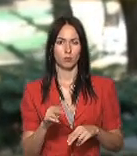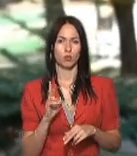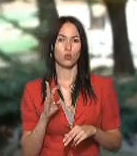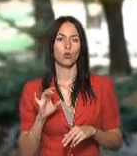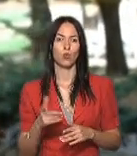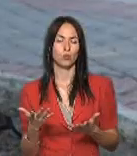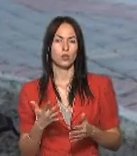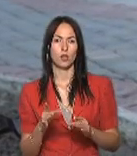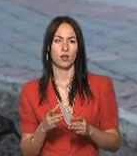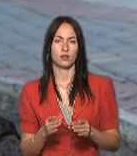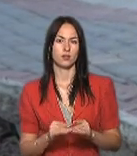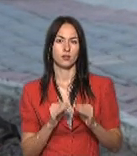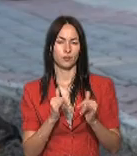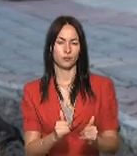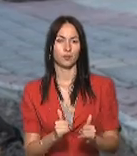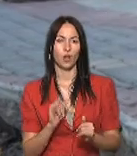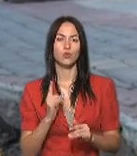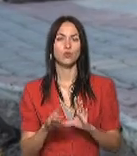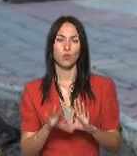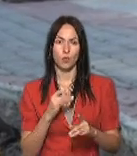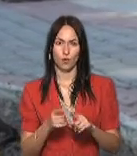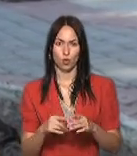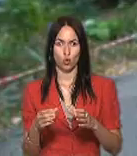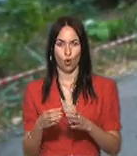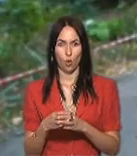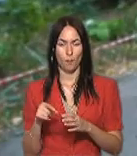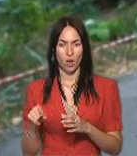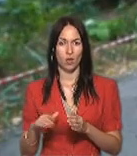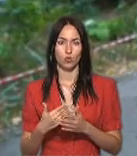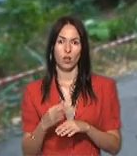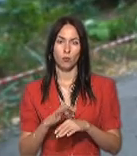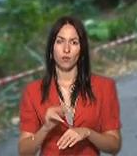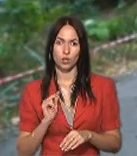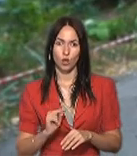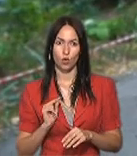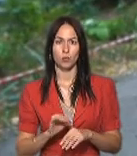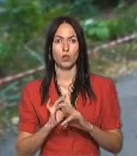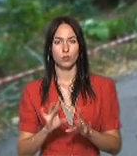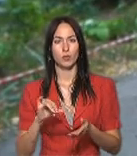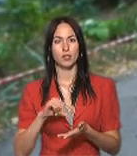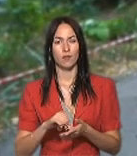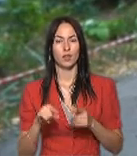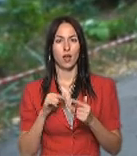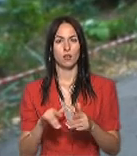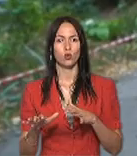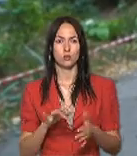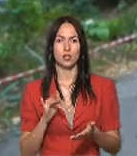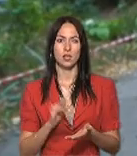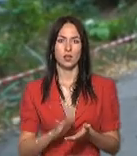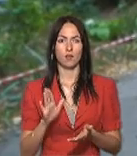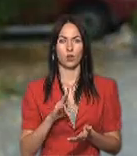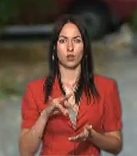якась лавочка може. Чому обрали цю компанію для проведення робіт, розповідає представник антикорупційного центру Володимир